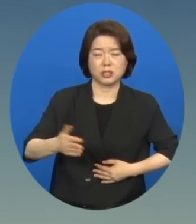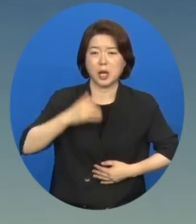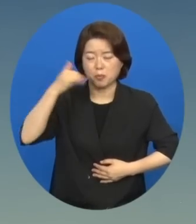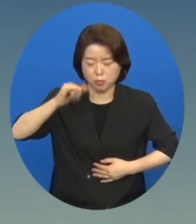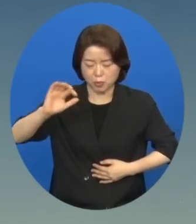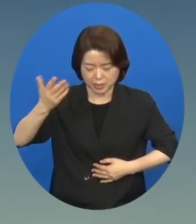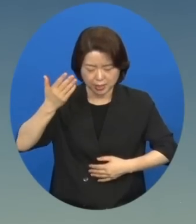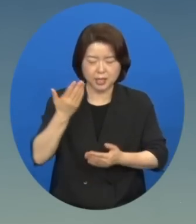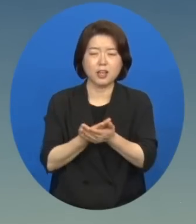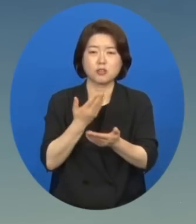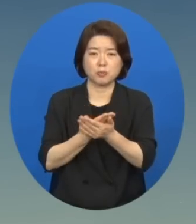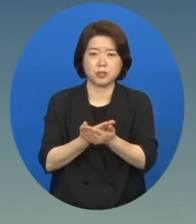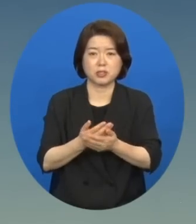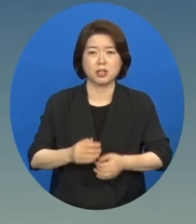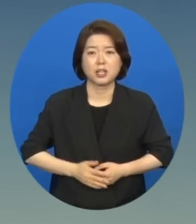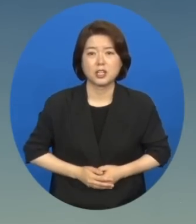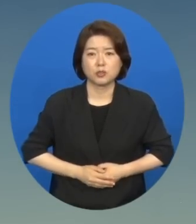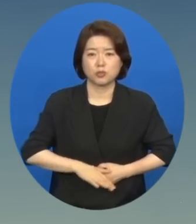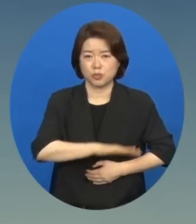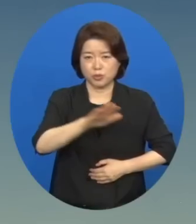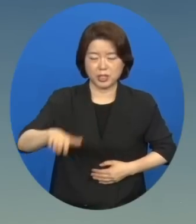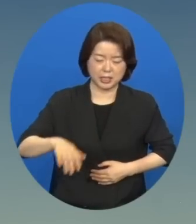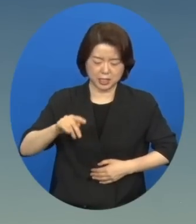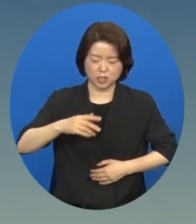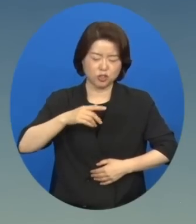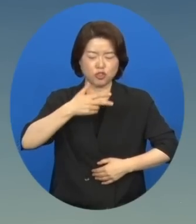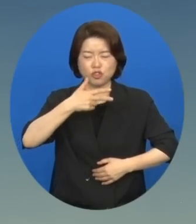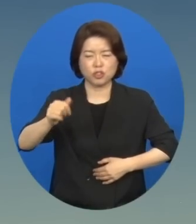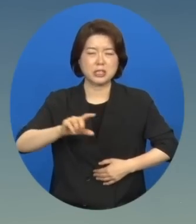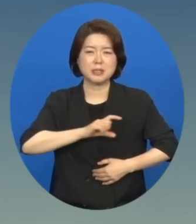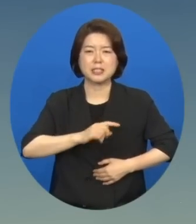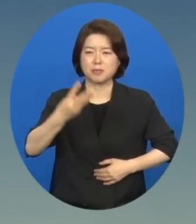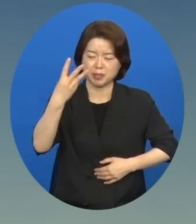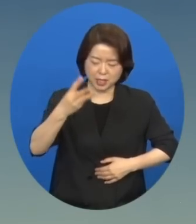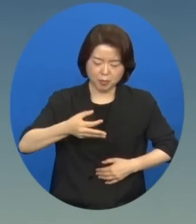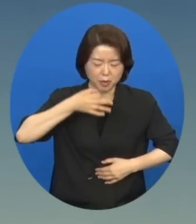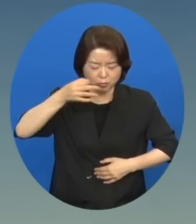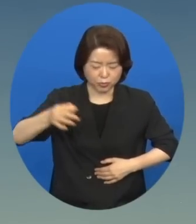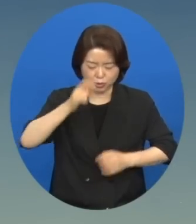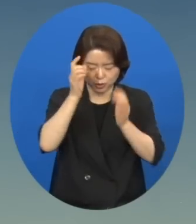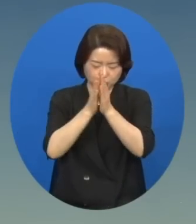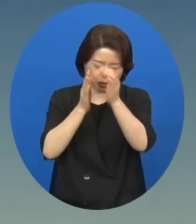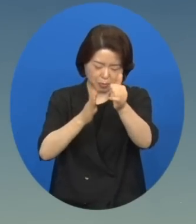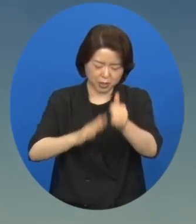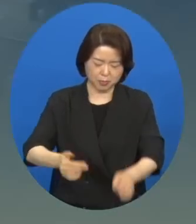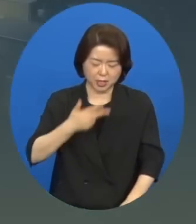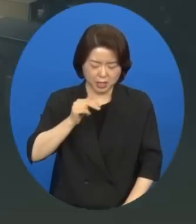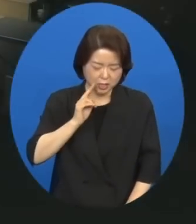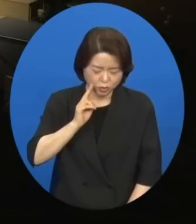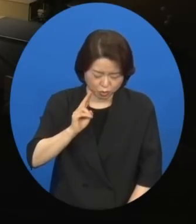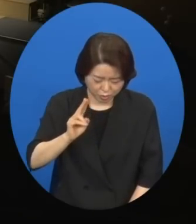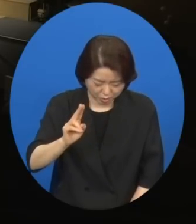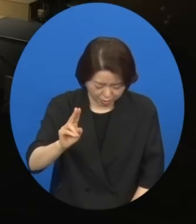세대가 되게 하여 주시옵소서. 우리 이 시간 주의 이름 세 번 부르고 기도하며 나아가겠습니다. 주여,